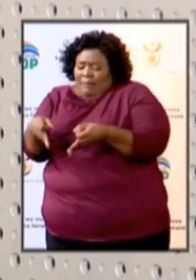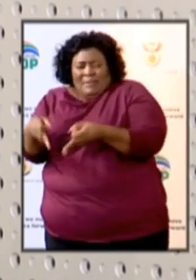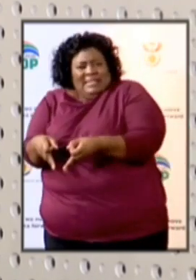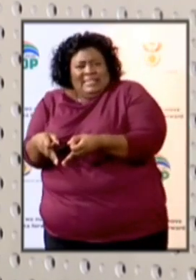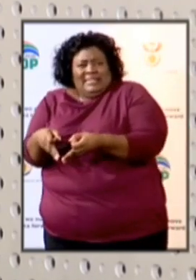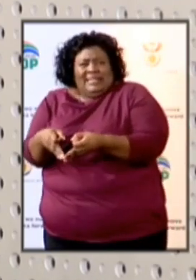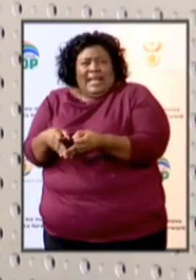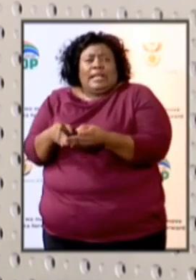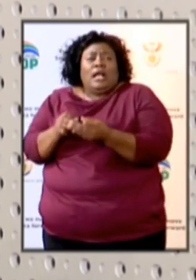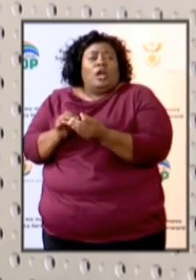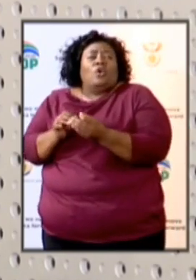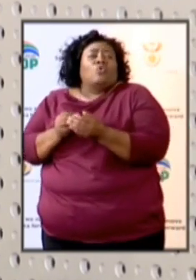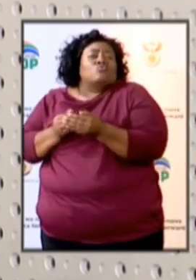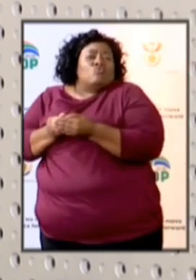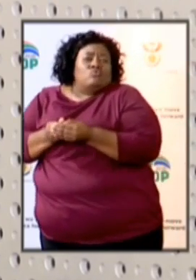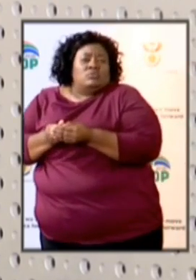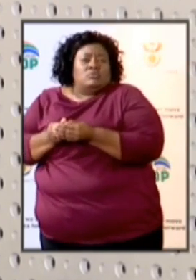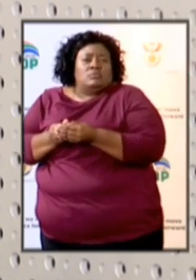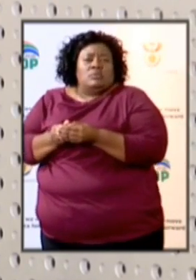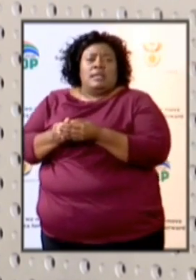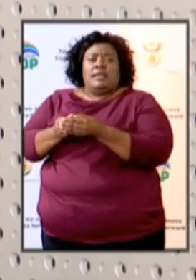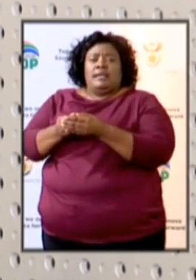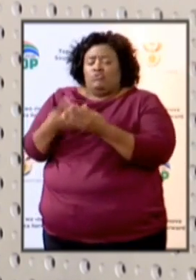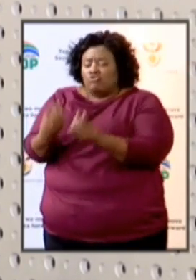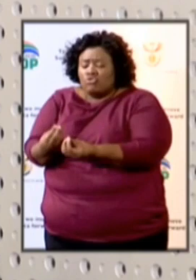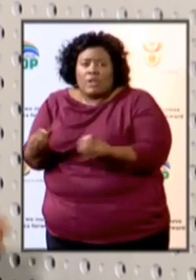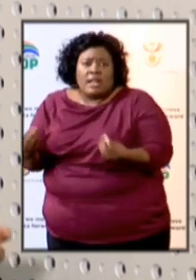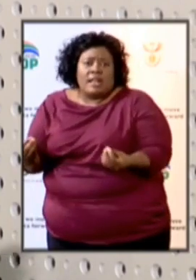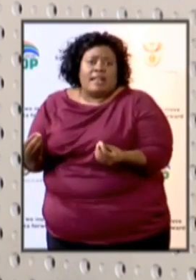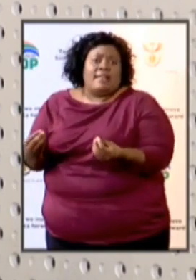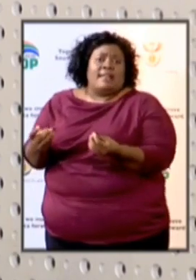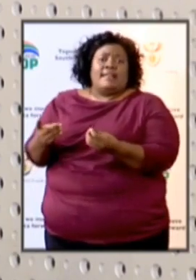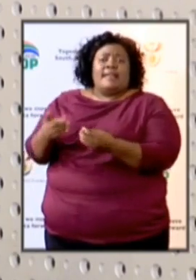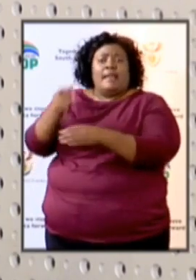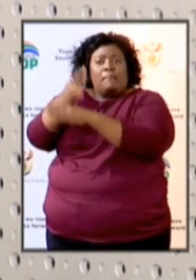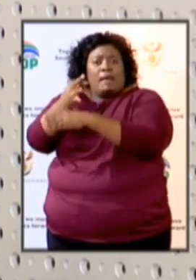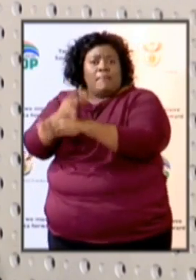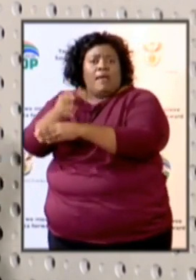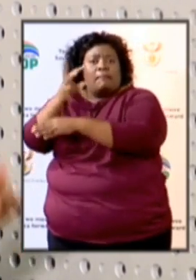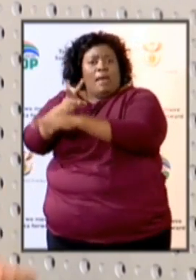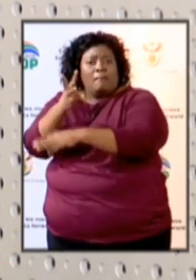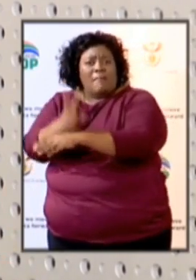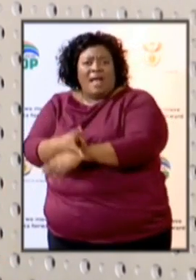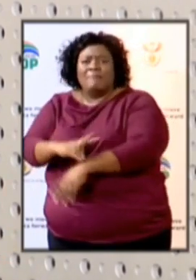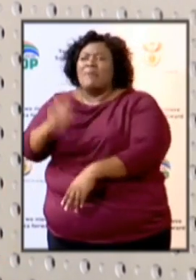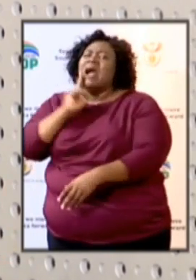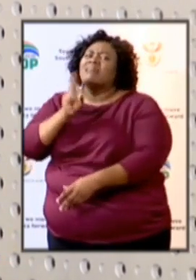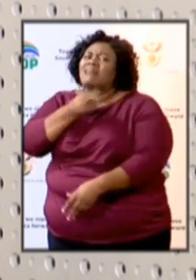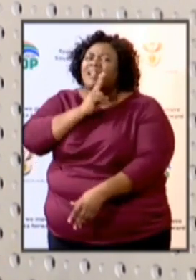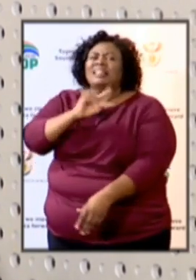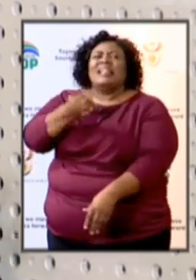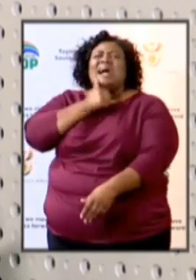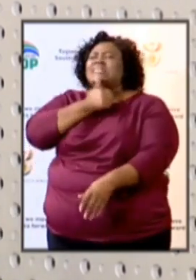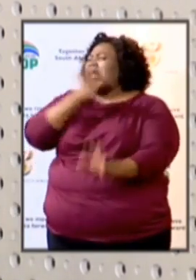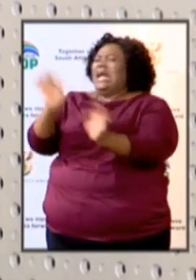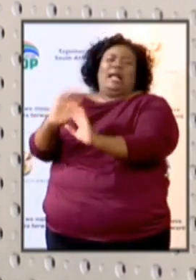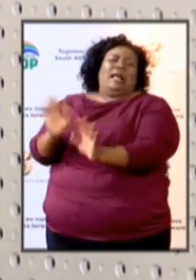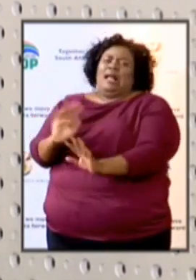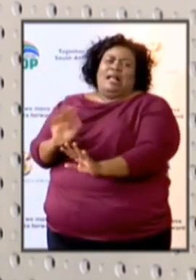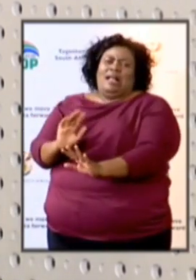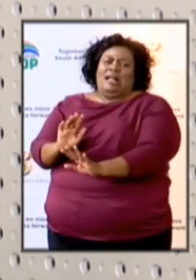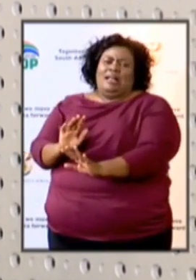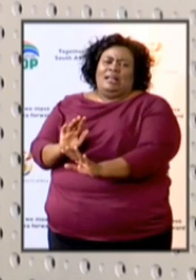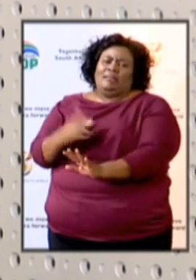obaba omkhulu phela akabi ivulelwa nje ukuthi omzala nomzala kamzala cha